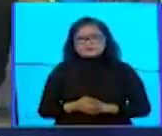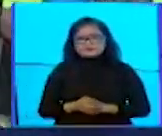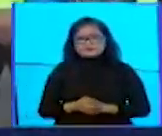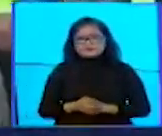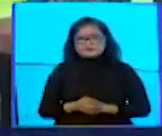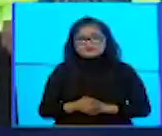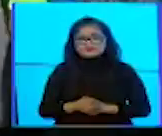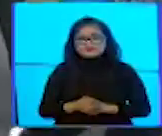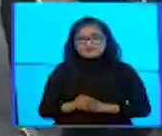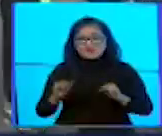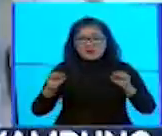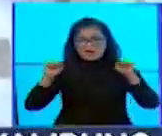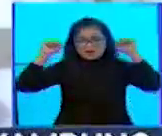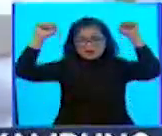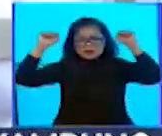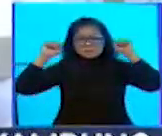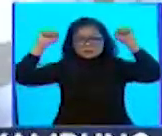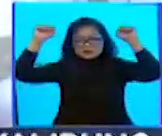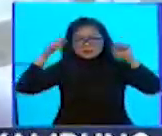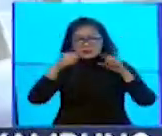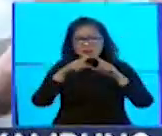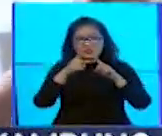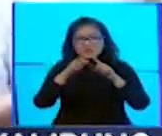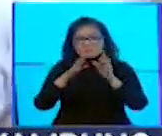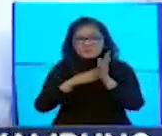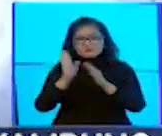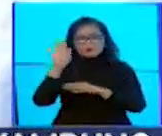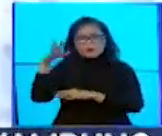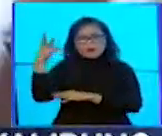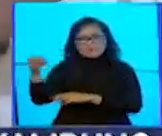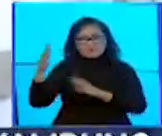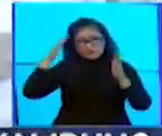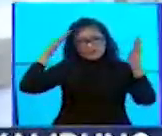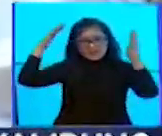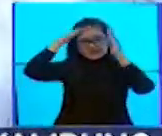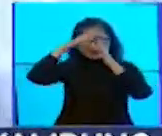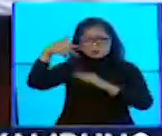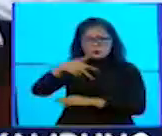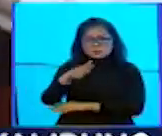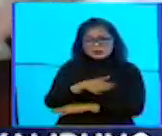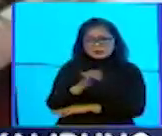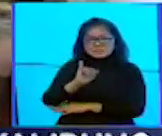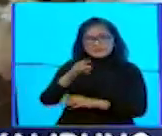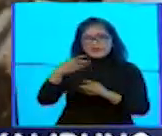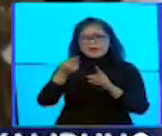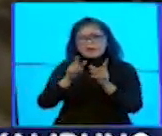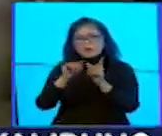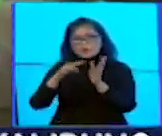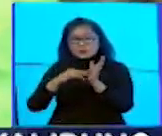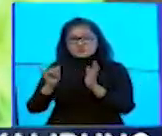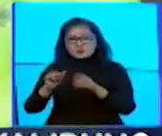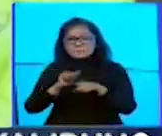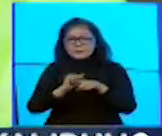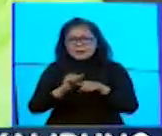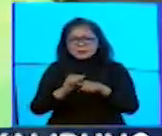atlet angkat besi Rahmat Erwin Abdulloh pulang ke kampung halaman di Makassar Sulawesi Selatan bersama dengan Erwin Abdullah Ayah sekaligus